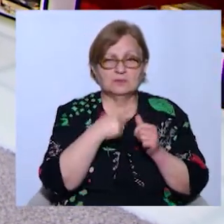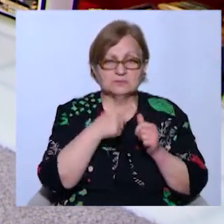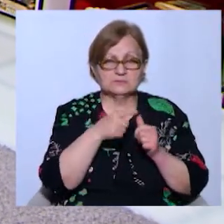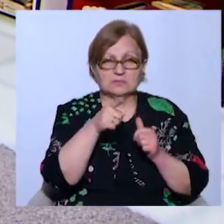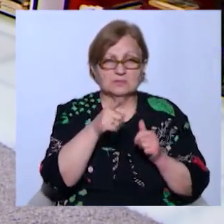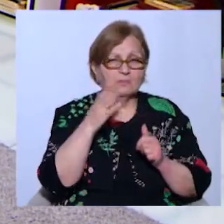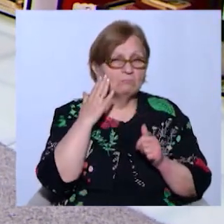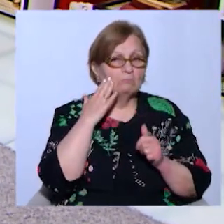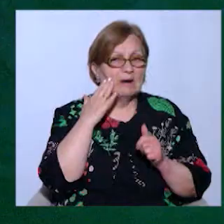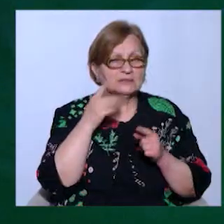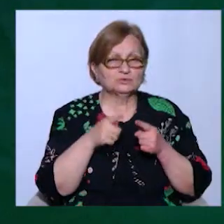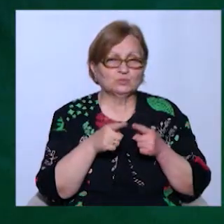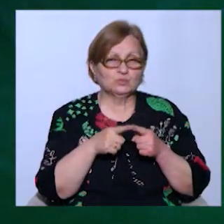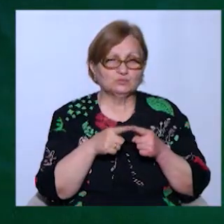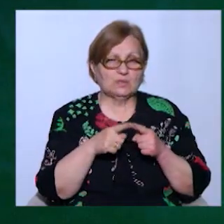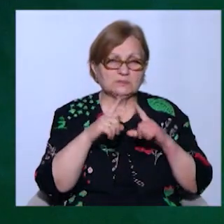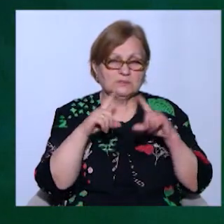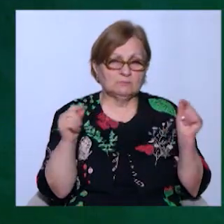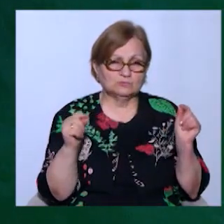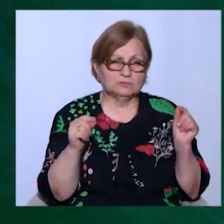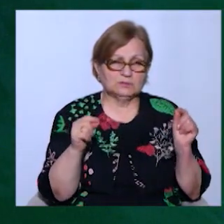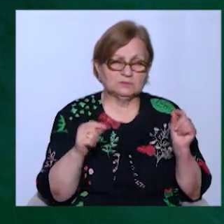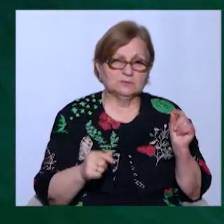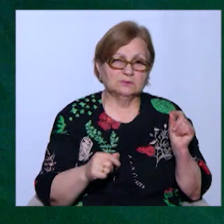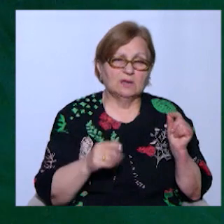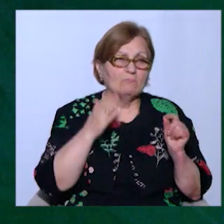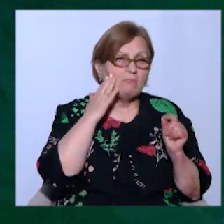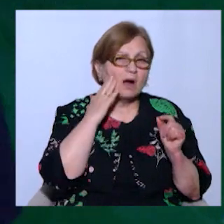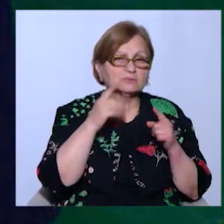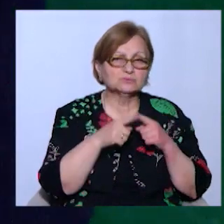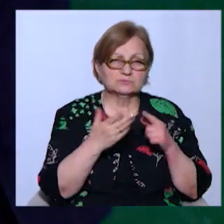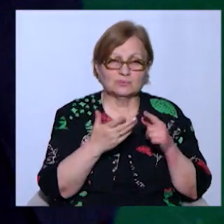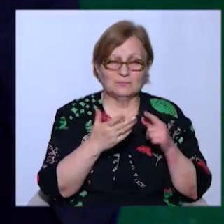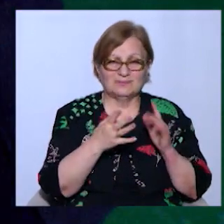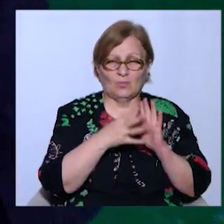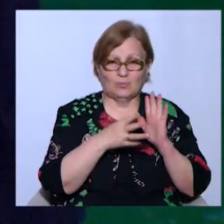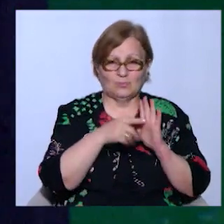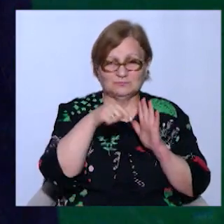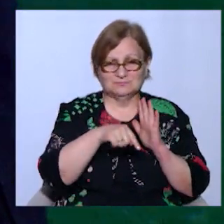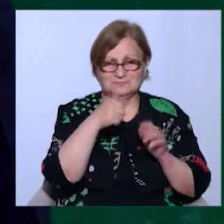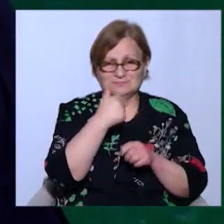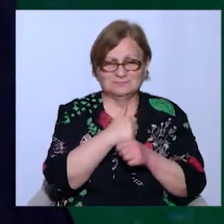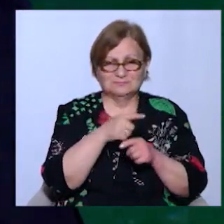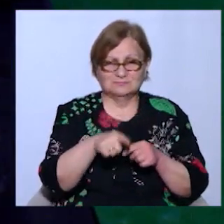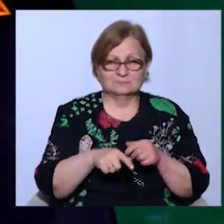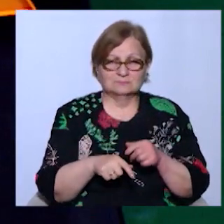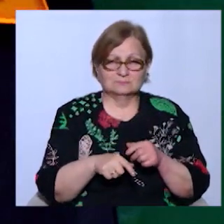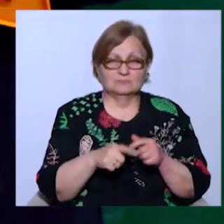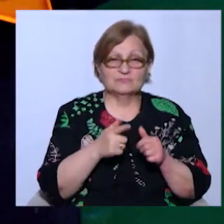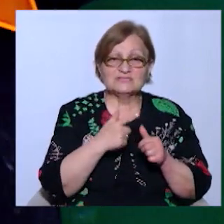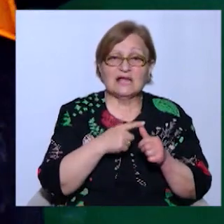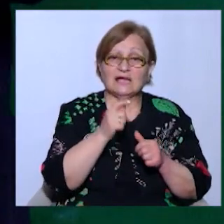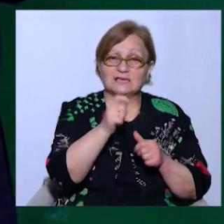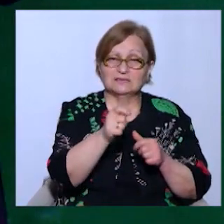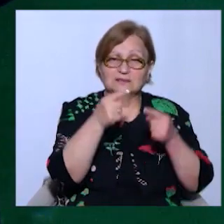სამკუთხედია. ჩვენ უკვე სამკუთხედის დასახელებაც ვიცით. სამკუთხედის სახელის